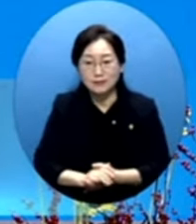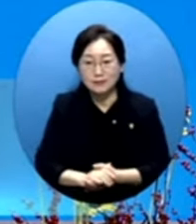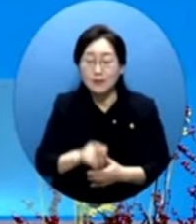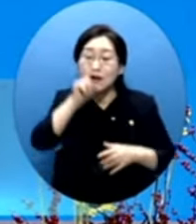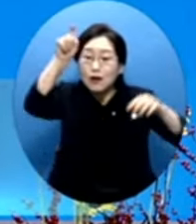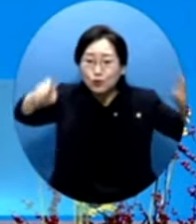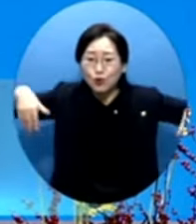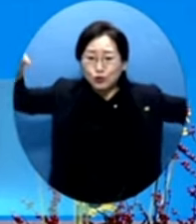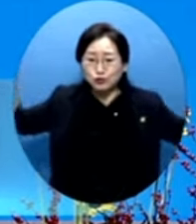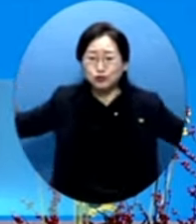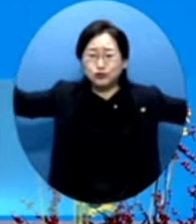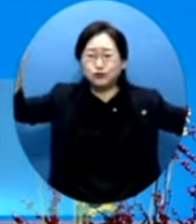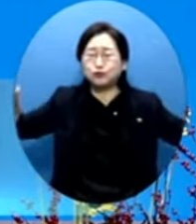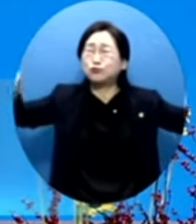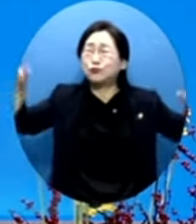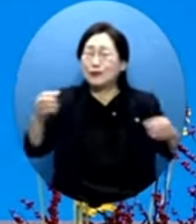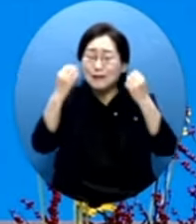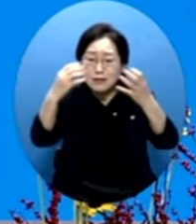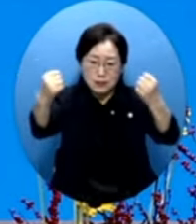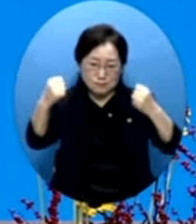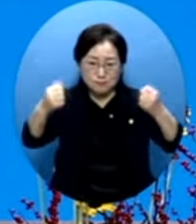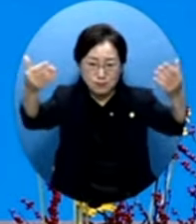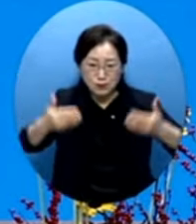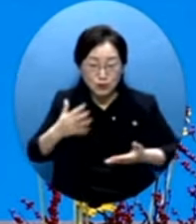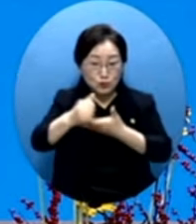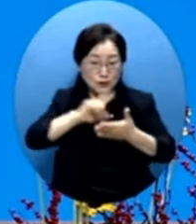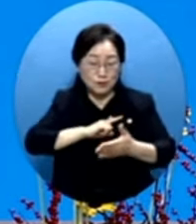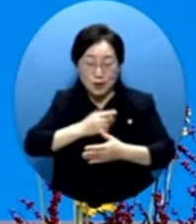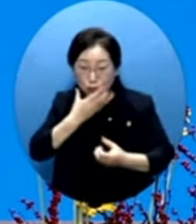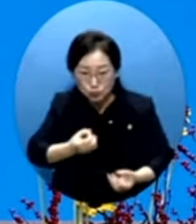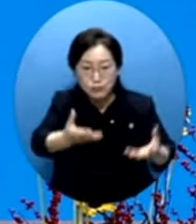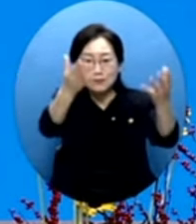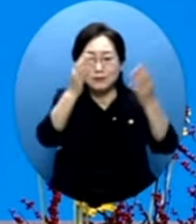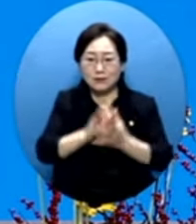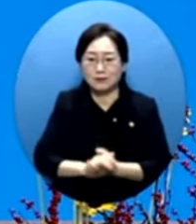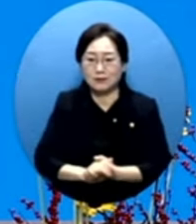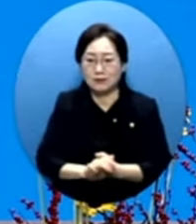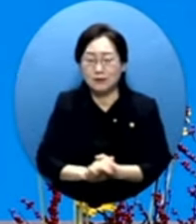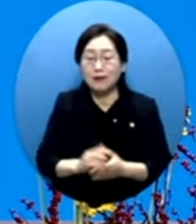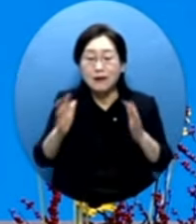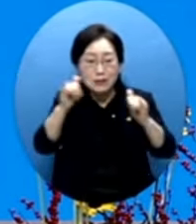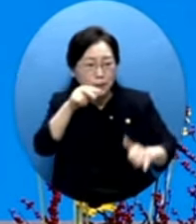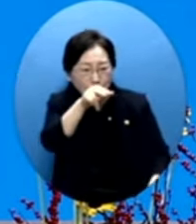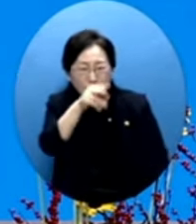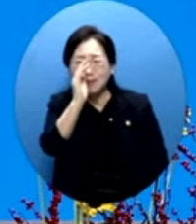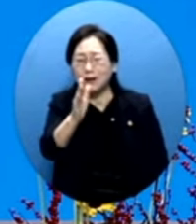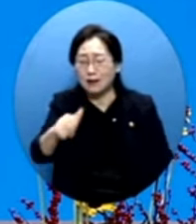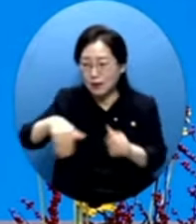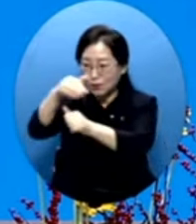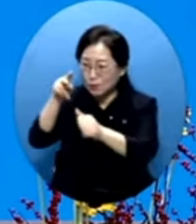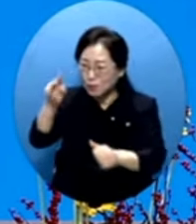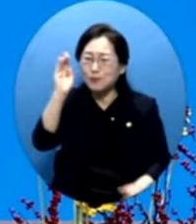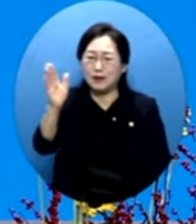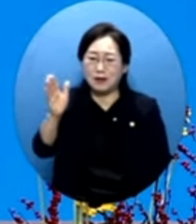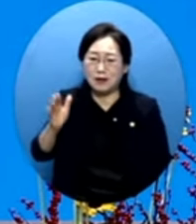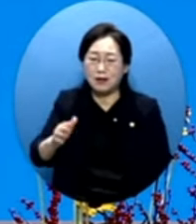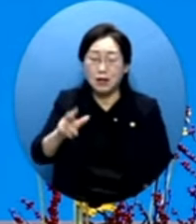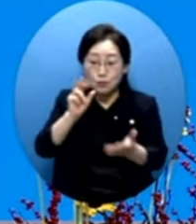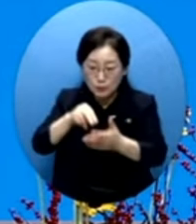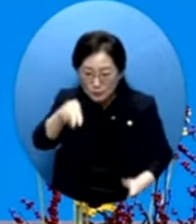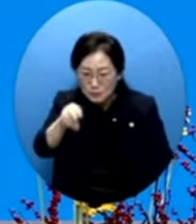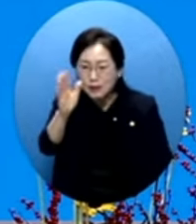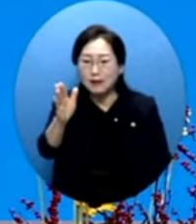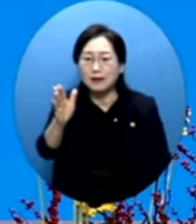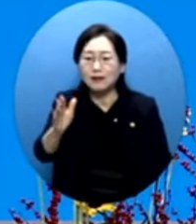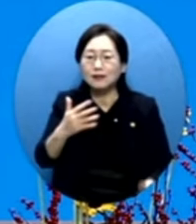독시 날 올라 같은 세물 얻는 여러 되기를 주님의 이름으로 축원합니다 아멘 을 바라보지 말고 환경을 바라보지 말고 문제를 바라지